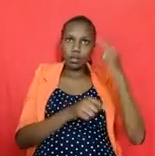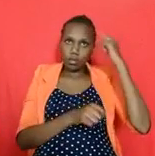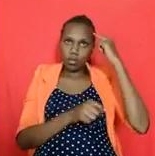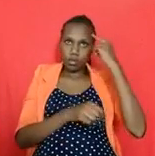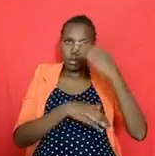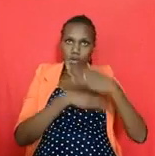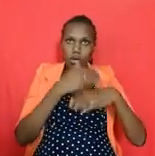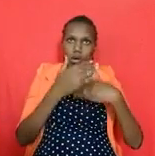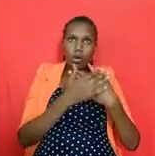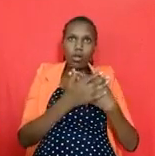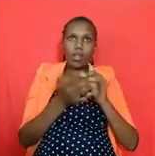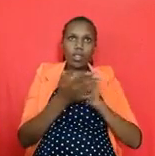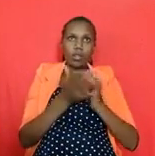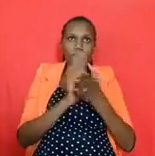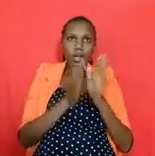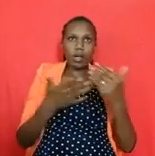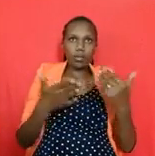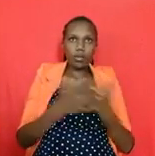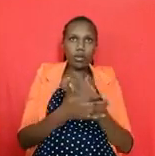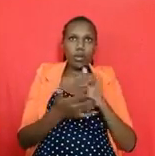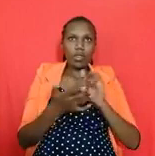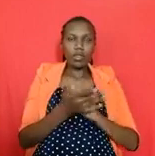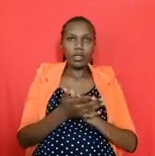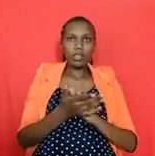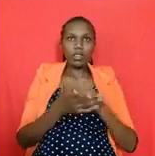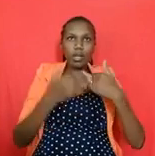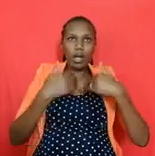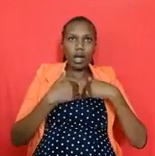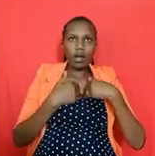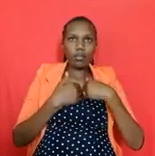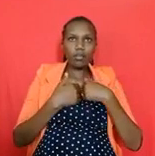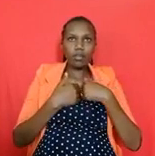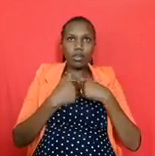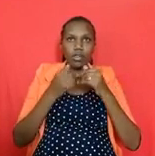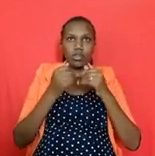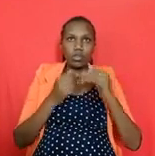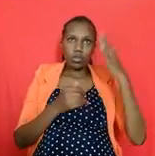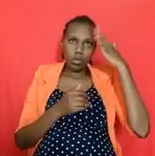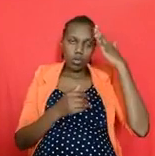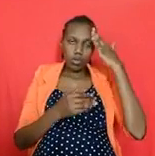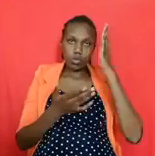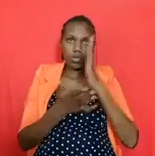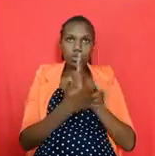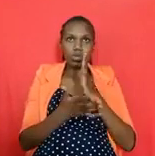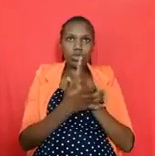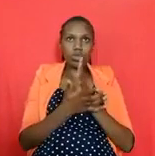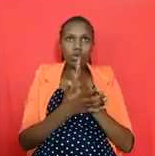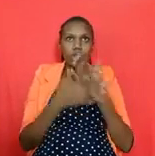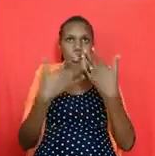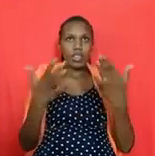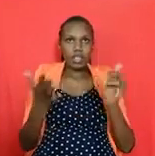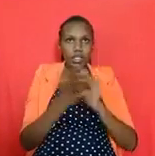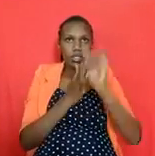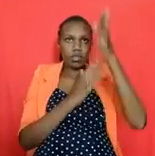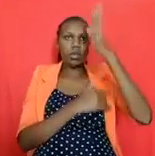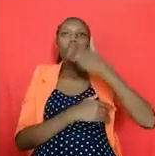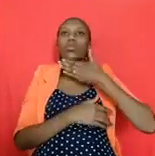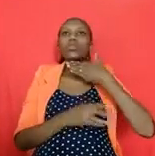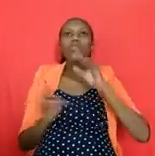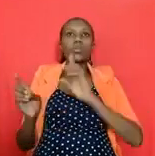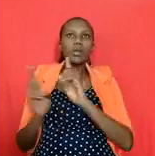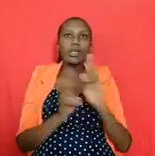macio makerũhio nĩguo mahotage kwĩmenyera kũna maũndũ marĩa ngai endaga